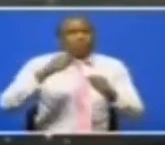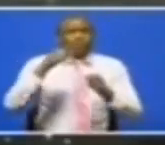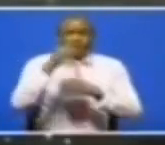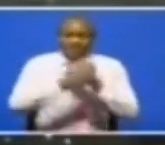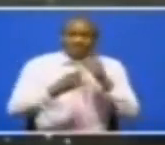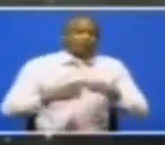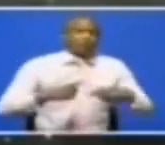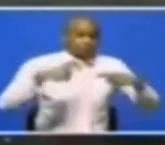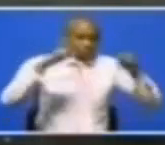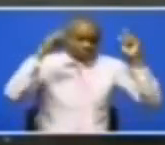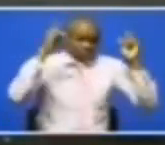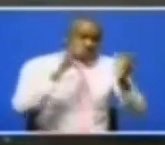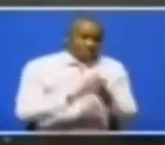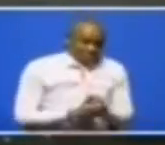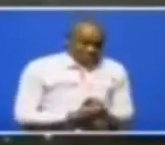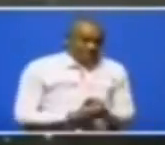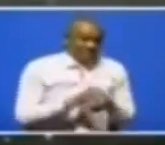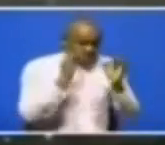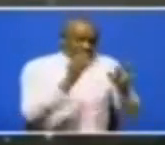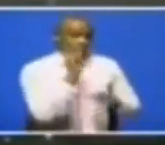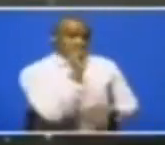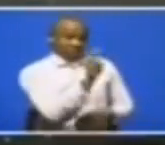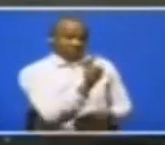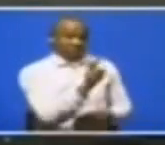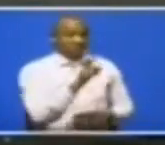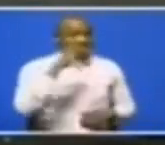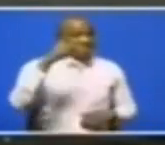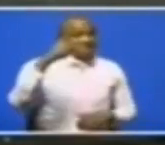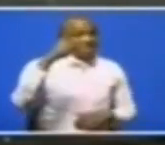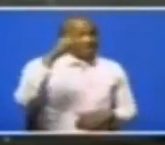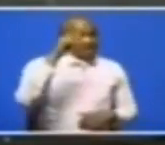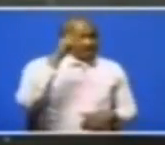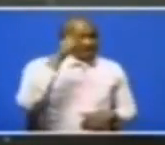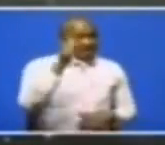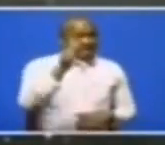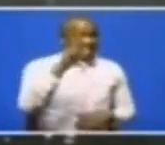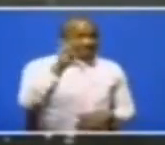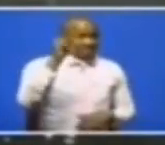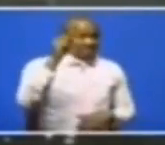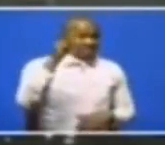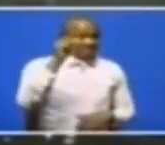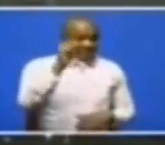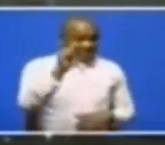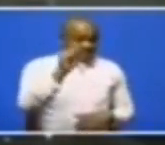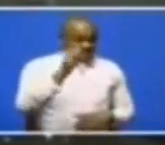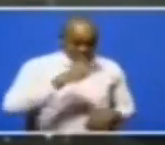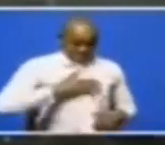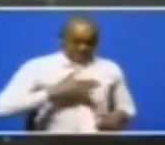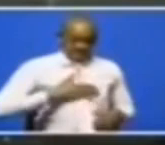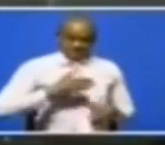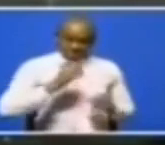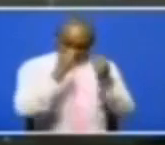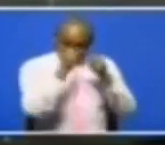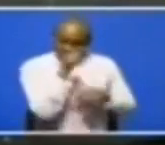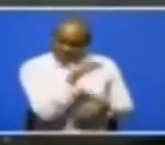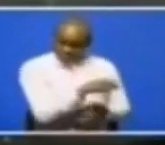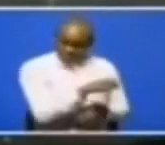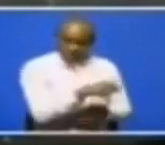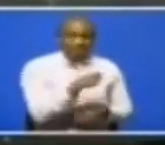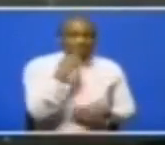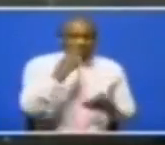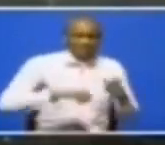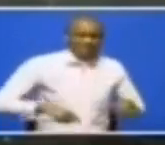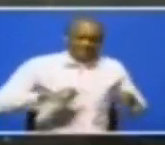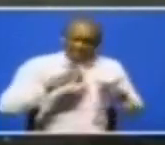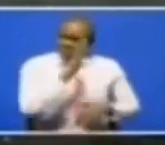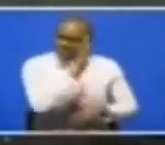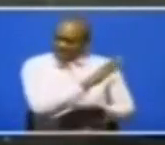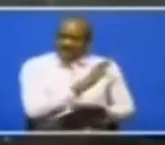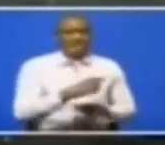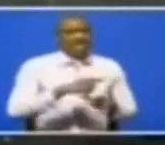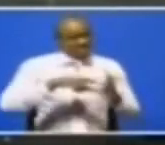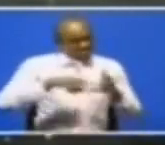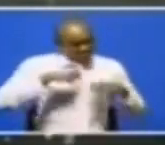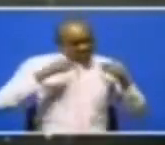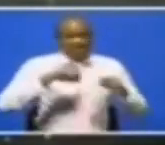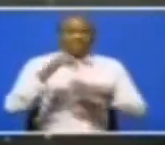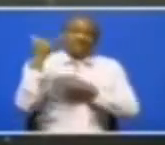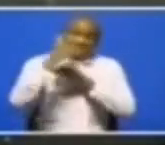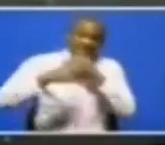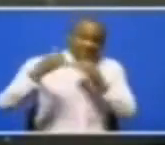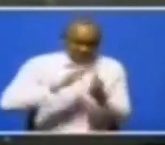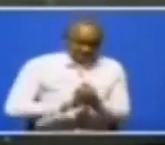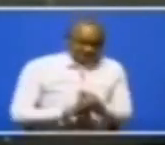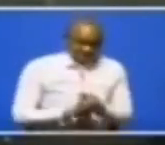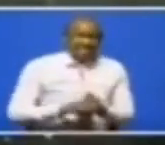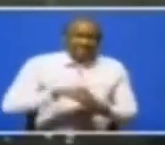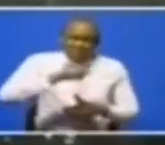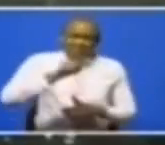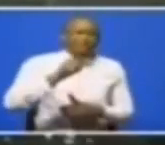ikue. Ukiangalia Kavinga anasema kwamba yeye maisha yake yamekuwa ugaibuni, ambapo